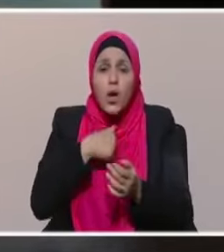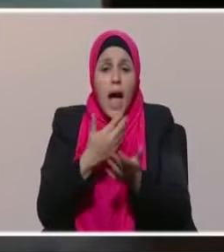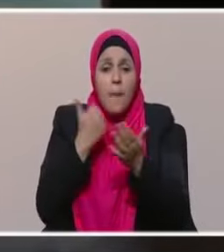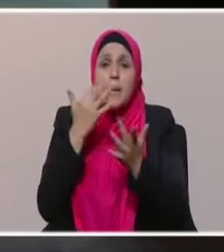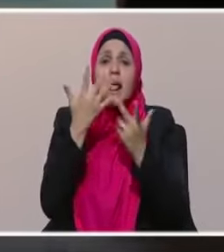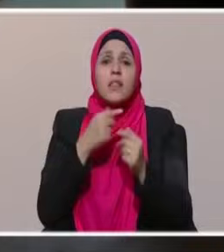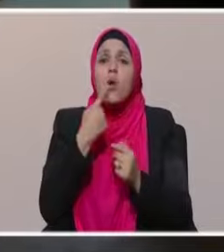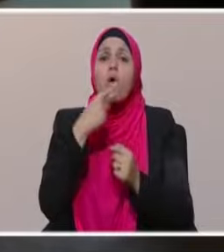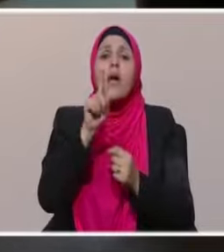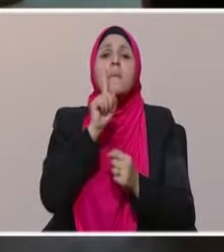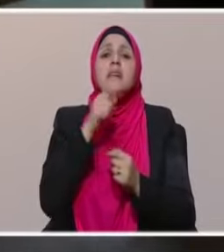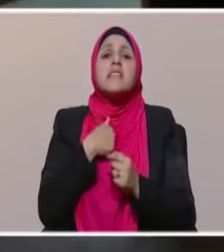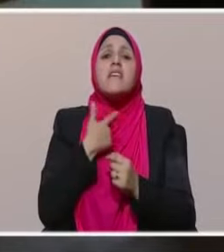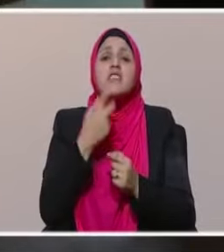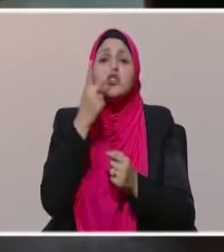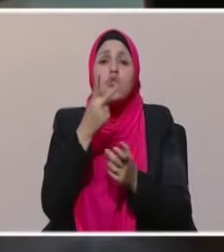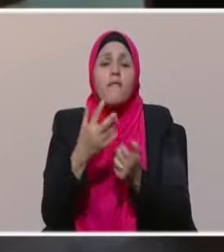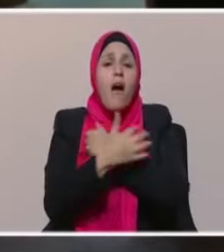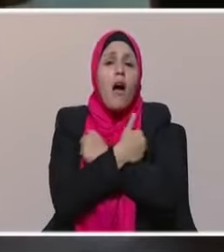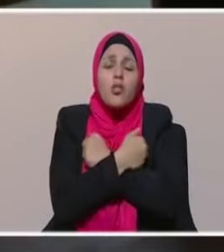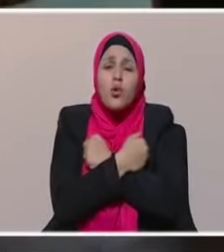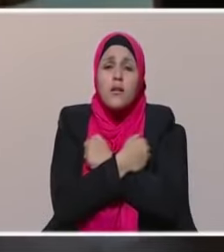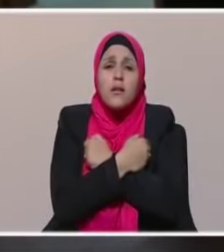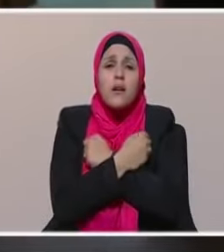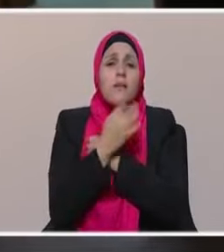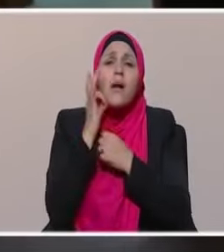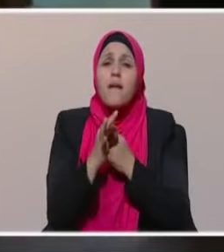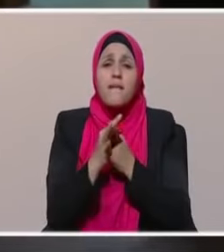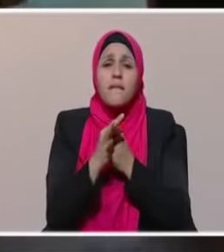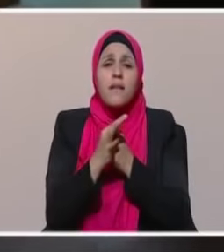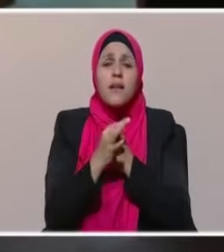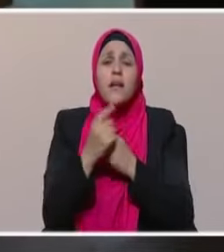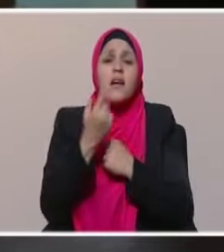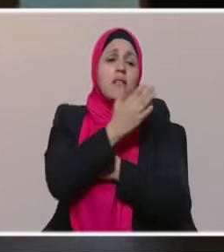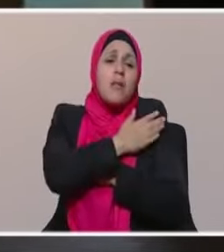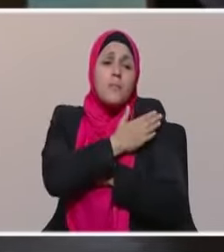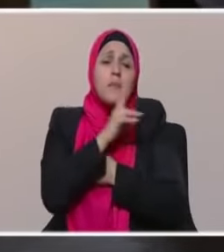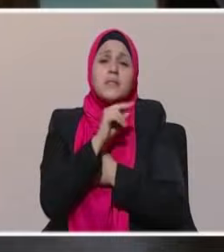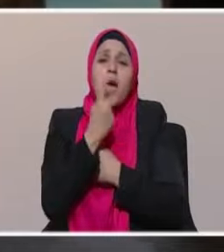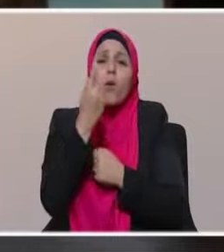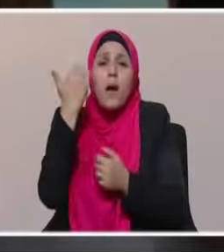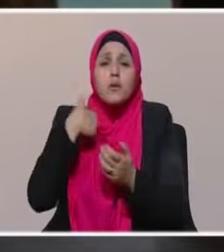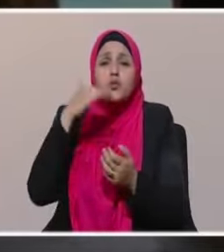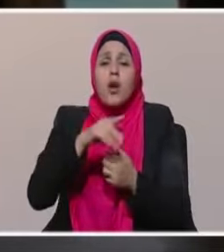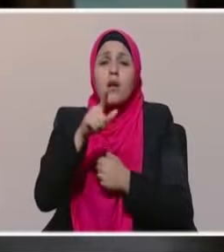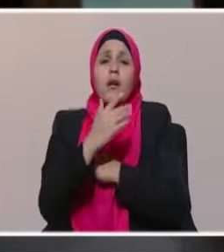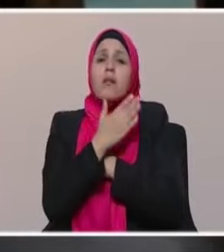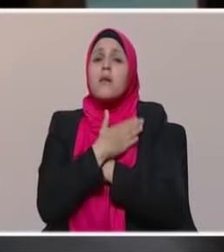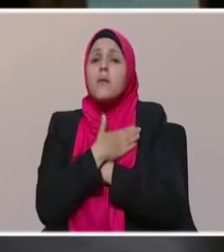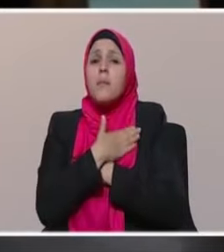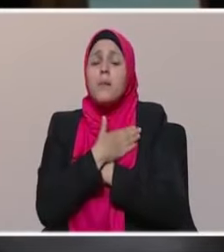العظيم. بس أنا أشوفها أحضنها بس تطبطب عليا زي الاول ايام كنت صغيره وتطبطب